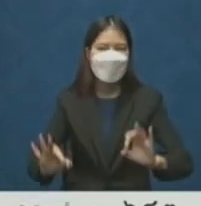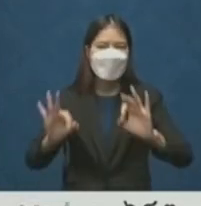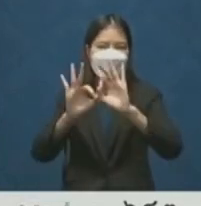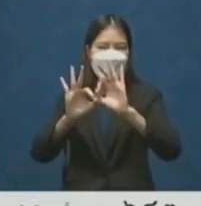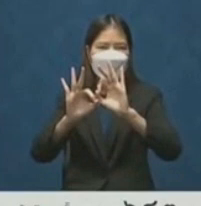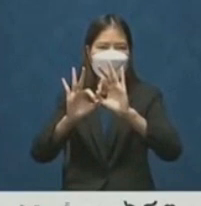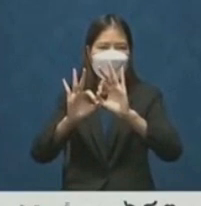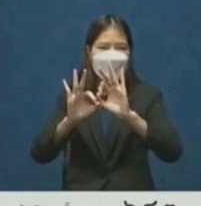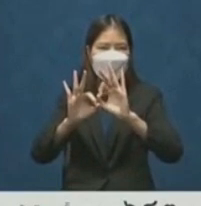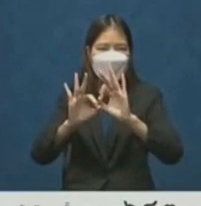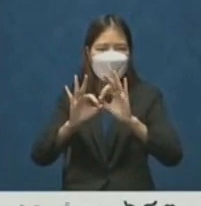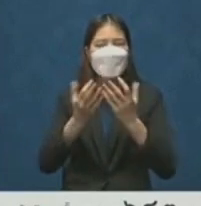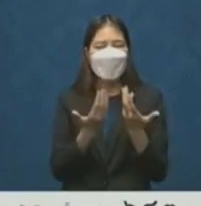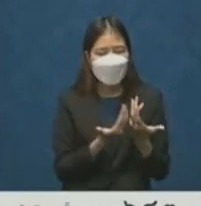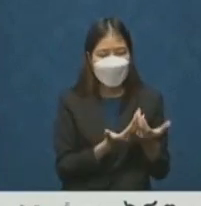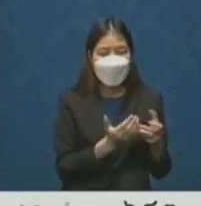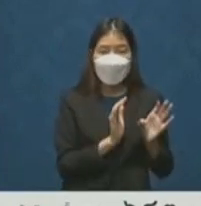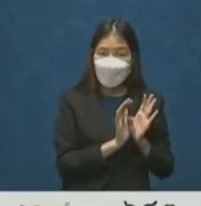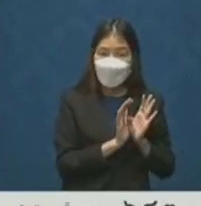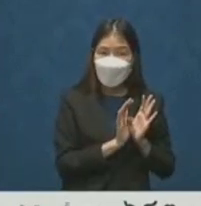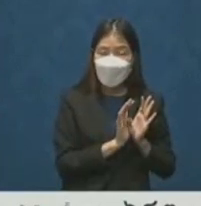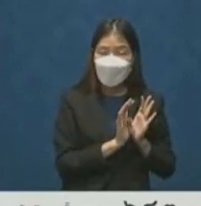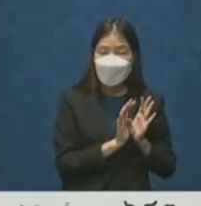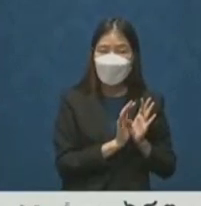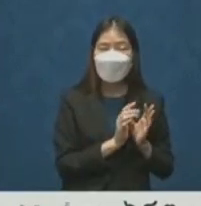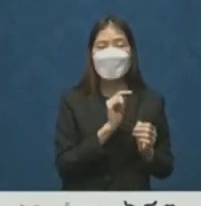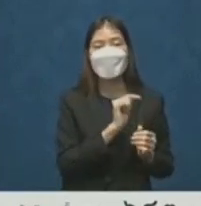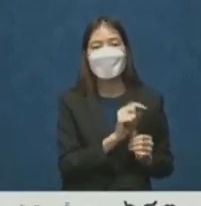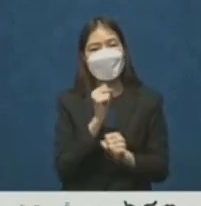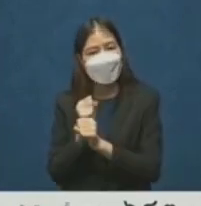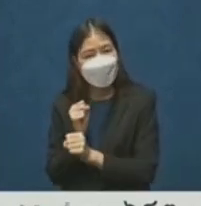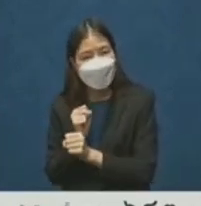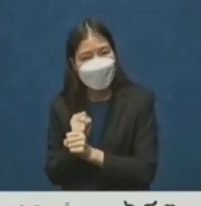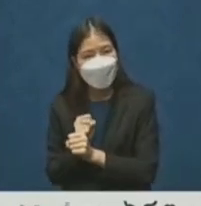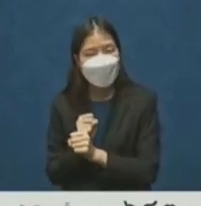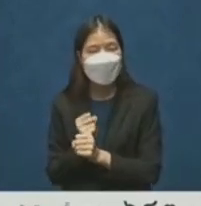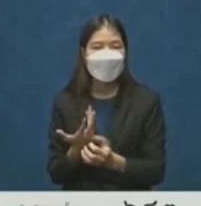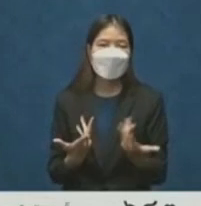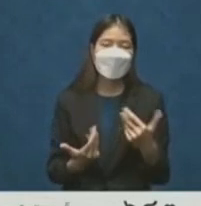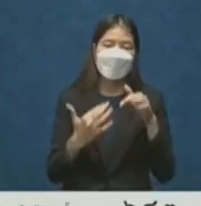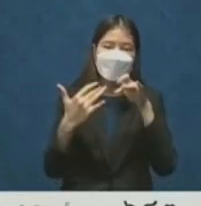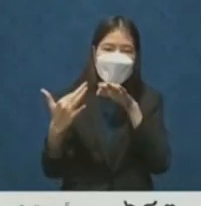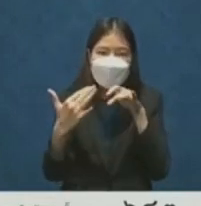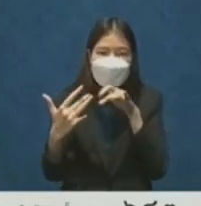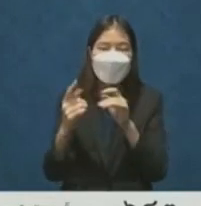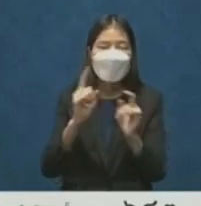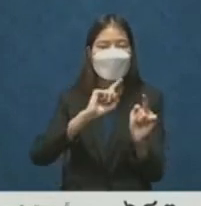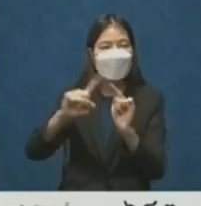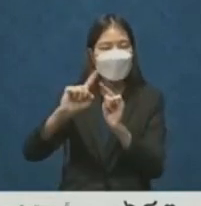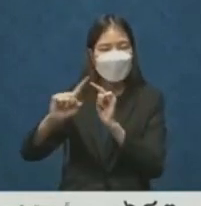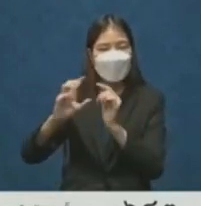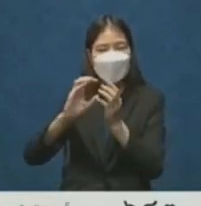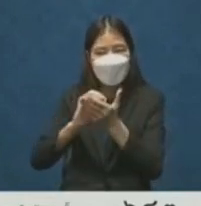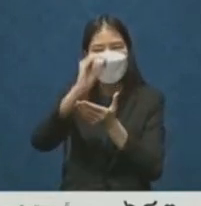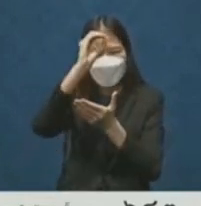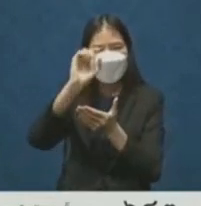แปลงที่สำคัญที่สุดนอกเหนือจากเรื่องครอบครัวเรื่องของที่ทำงานเรื่องของสื่อสารมวล